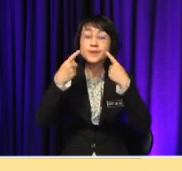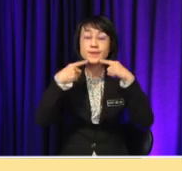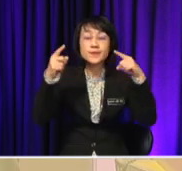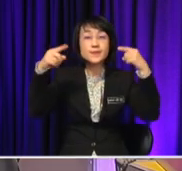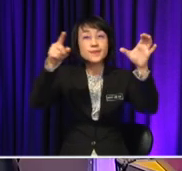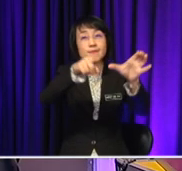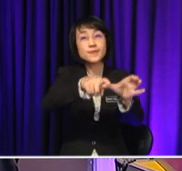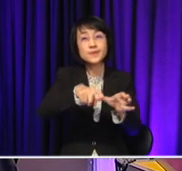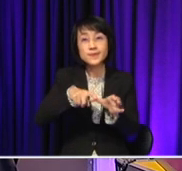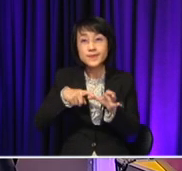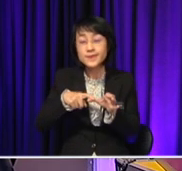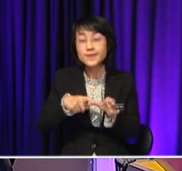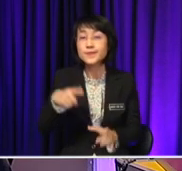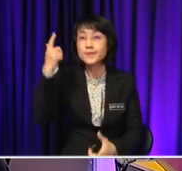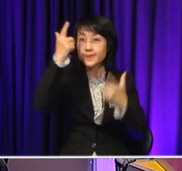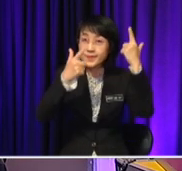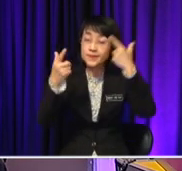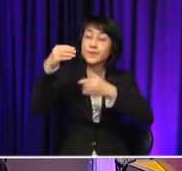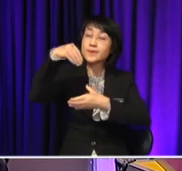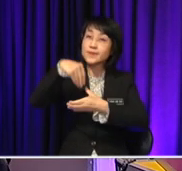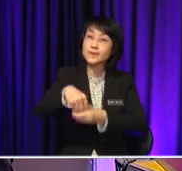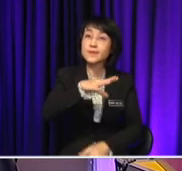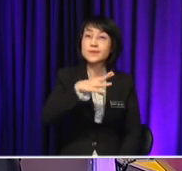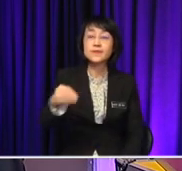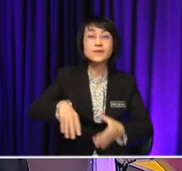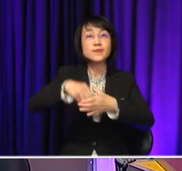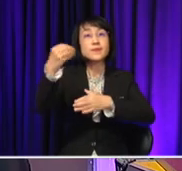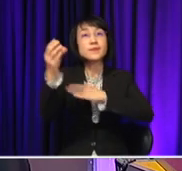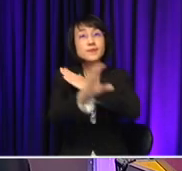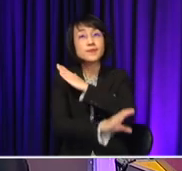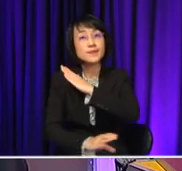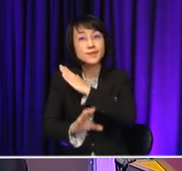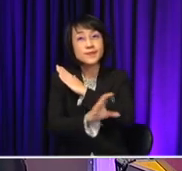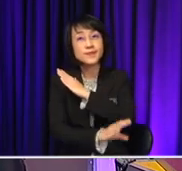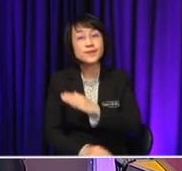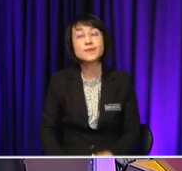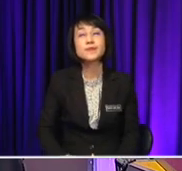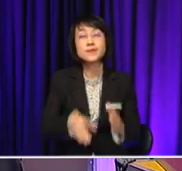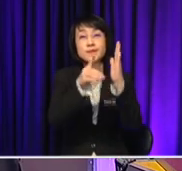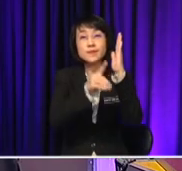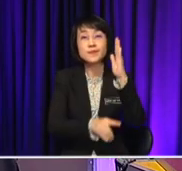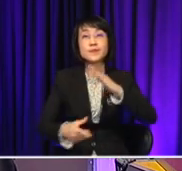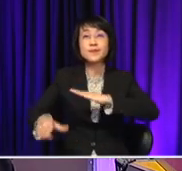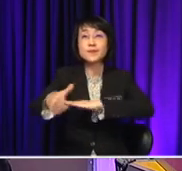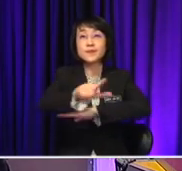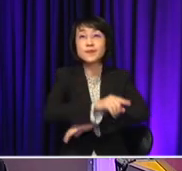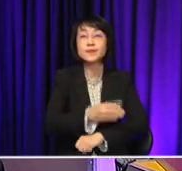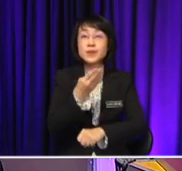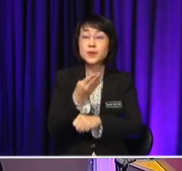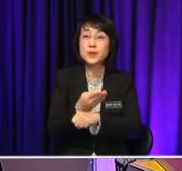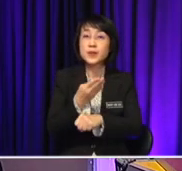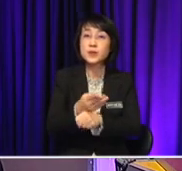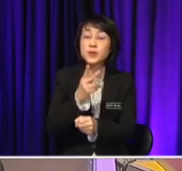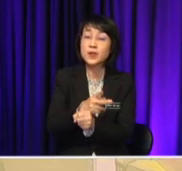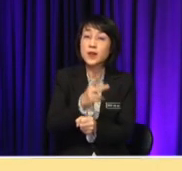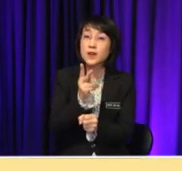menarik kehadiran pelancong dalam dan luar negara dasar laut yang terdapat batu karang Pule menarik perhatian